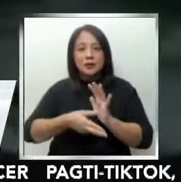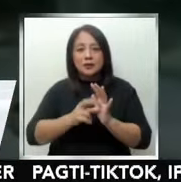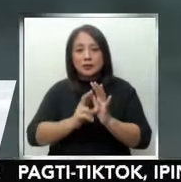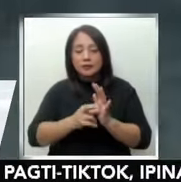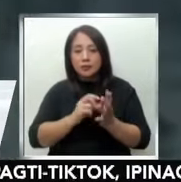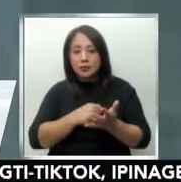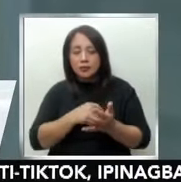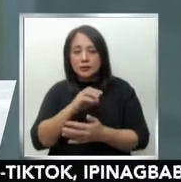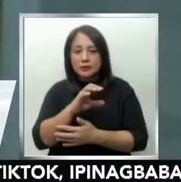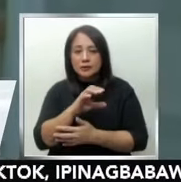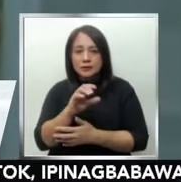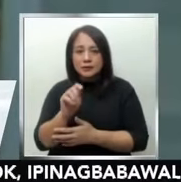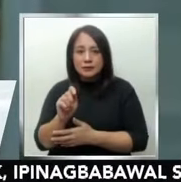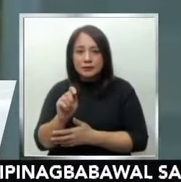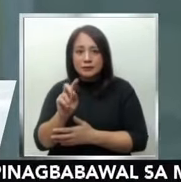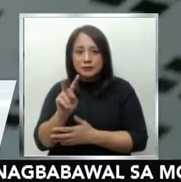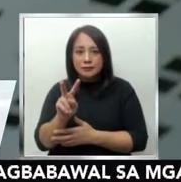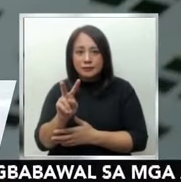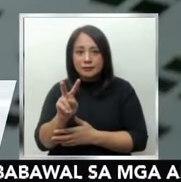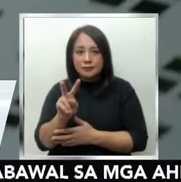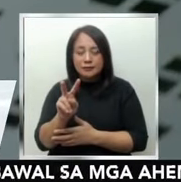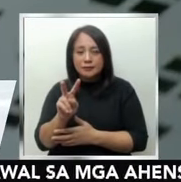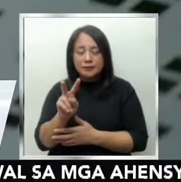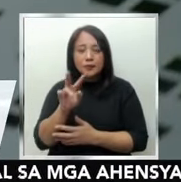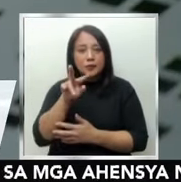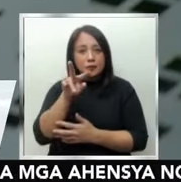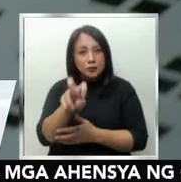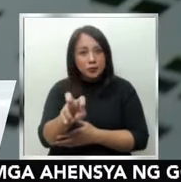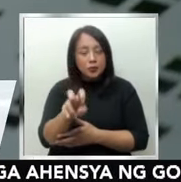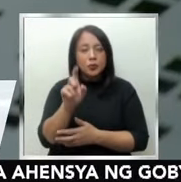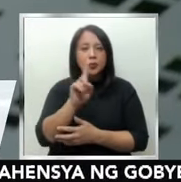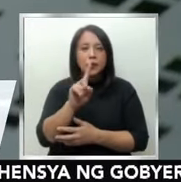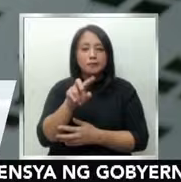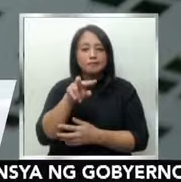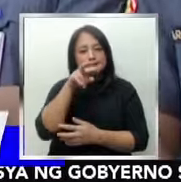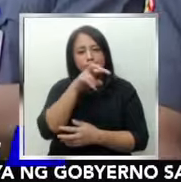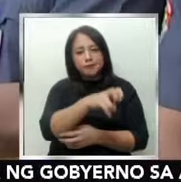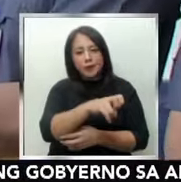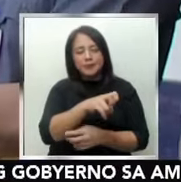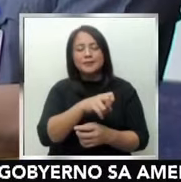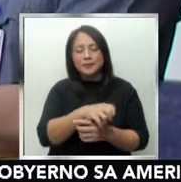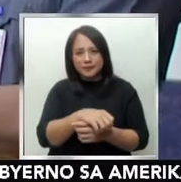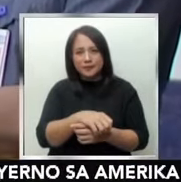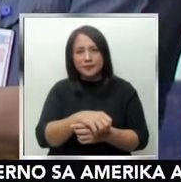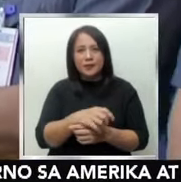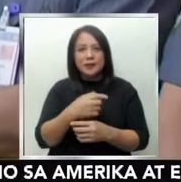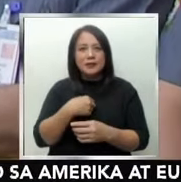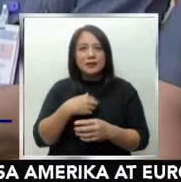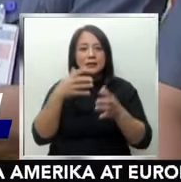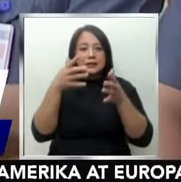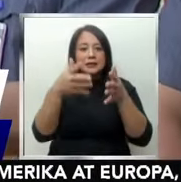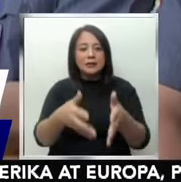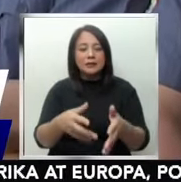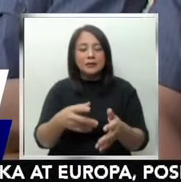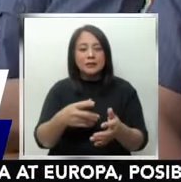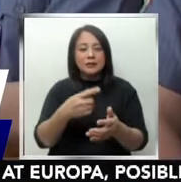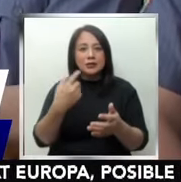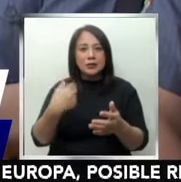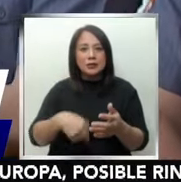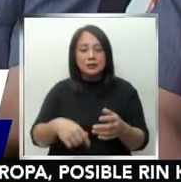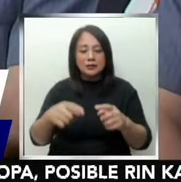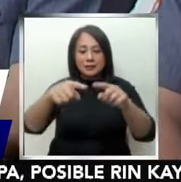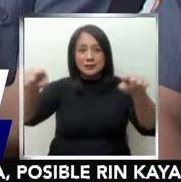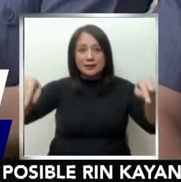at airport police ang kuha ng CCTV na booking si Rica Plaza naiwan ng Chinese sa tray yyung kanyang